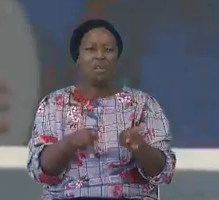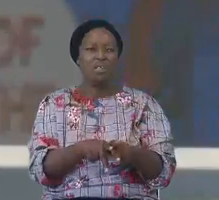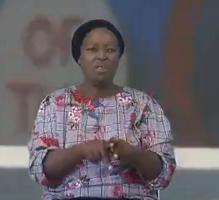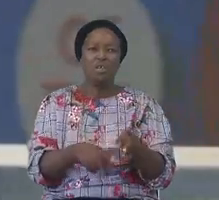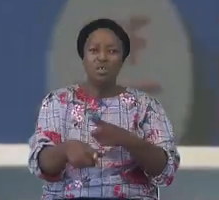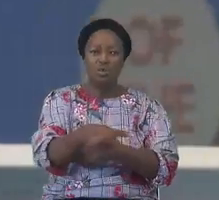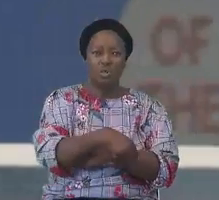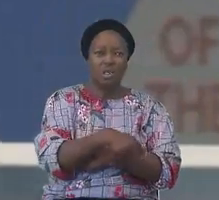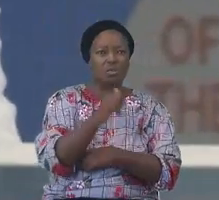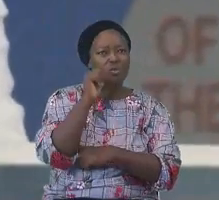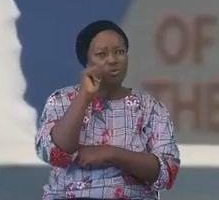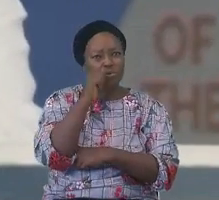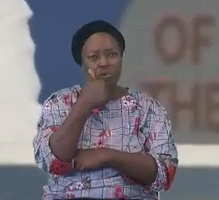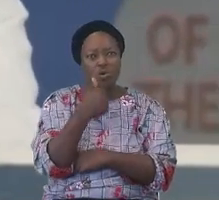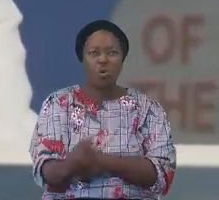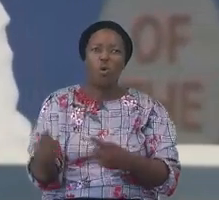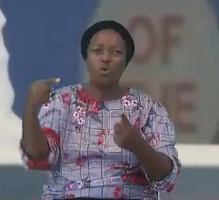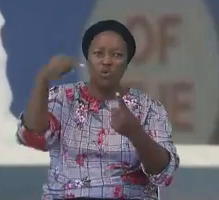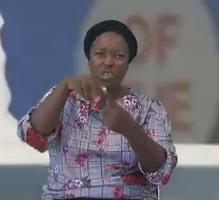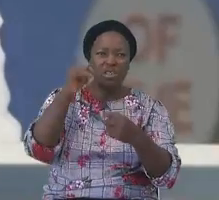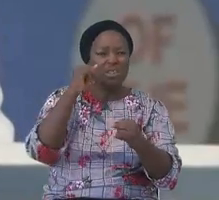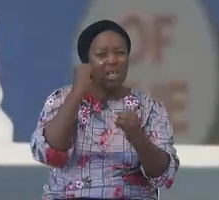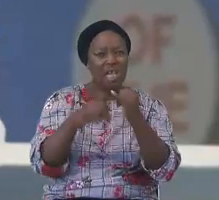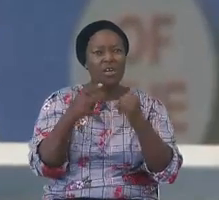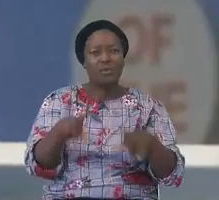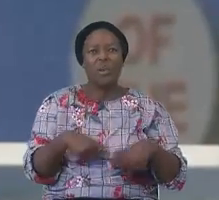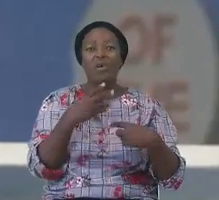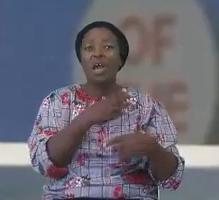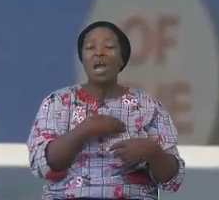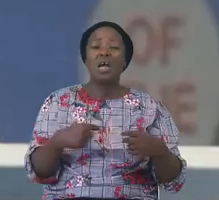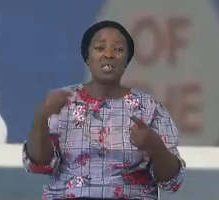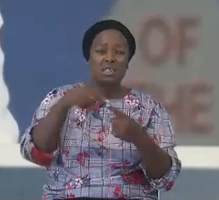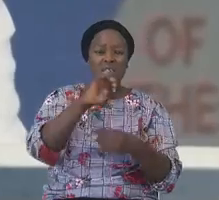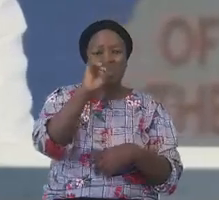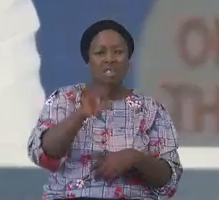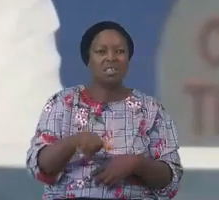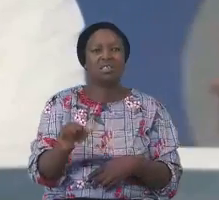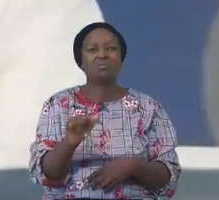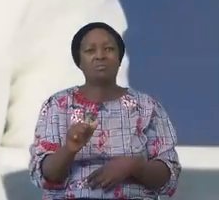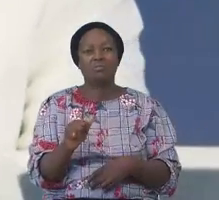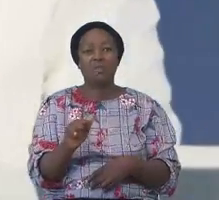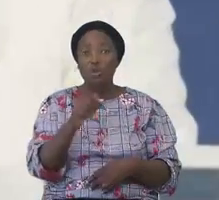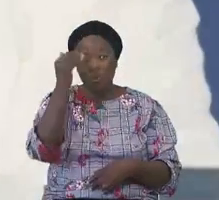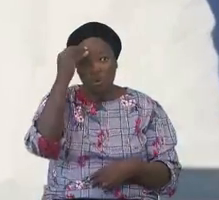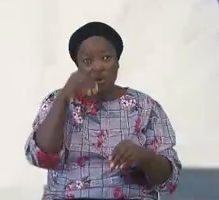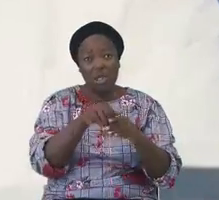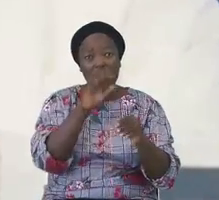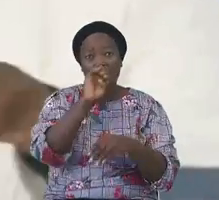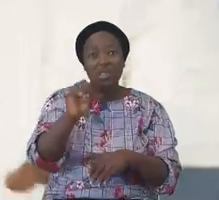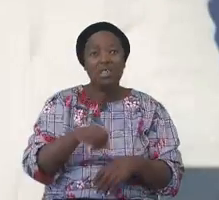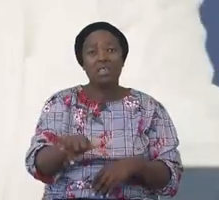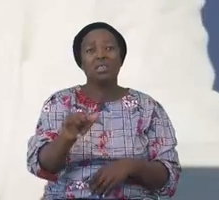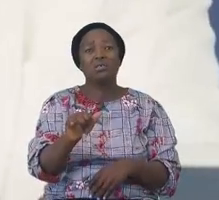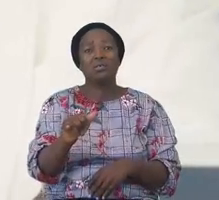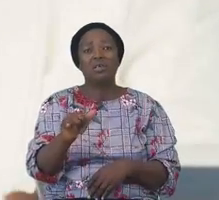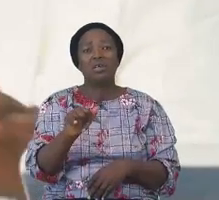est venu tenir à notre place. Aujourd'hui, demain, jusqu'à la fin de la vie